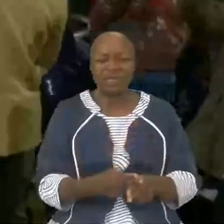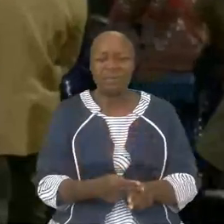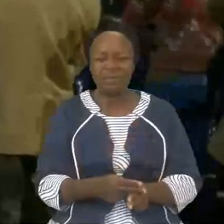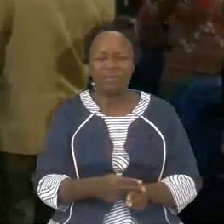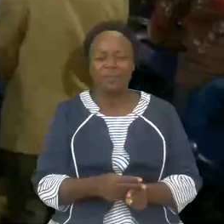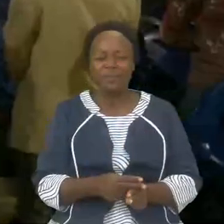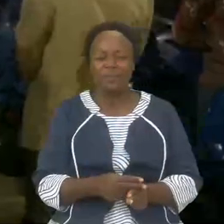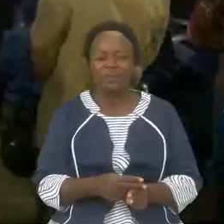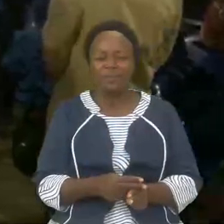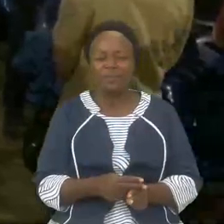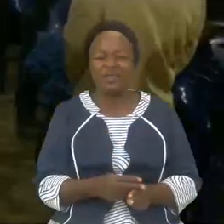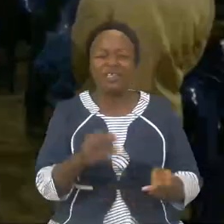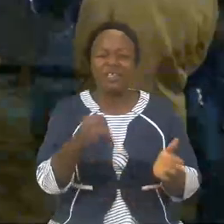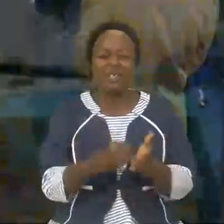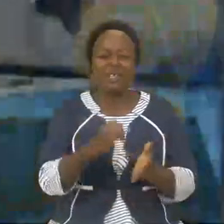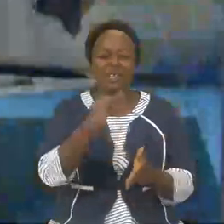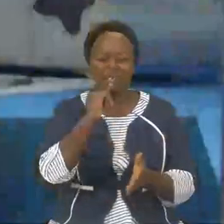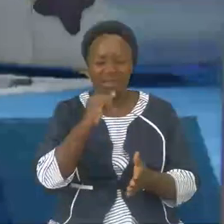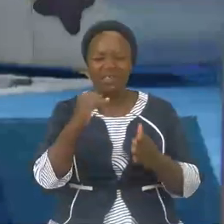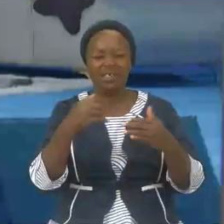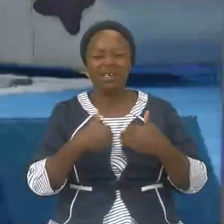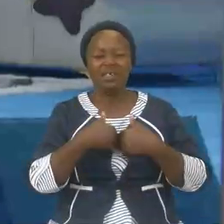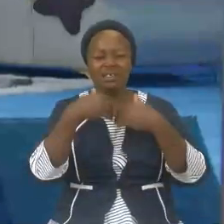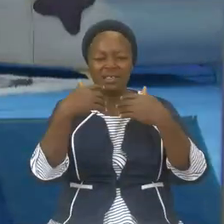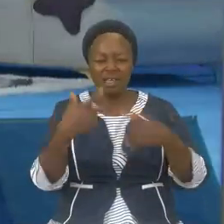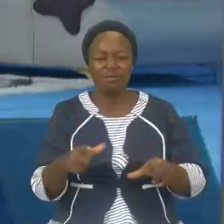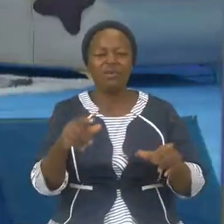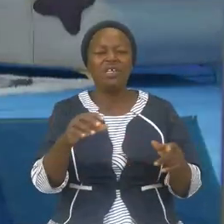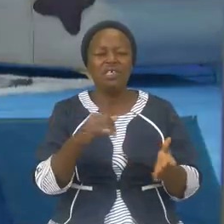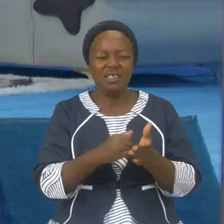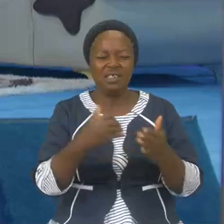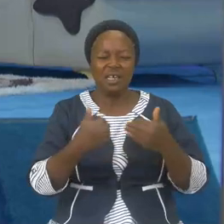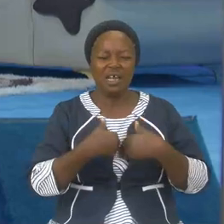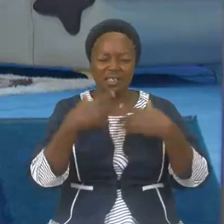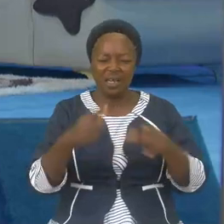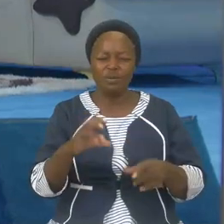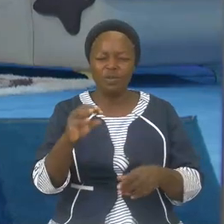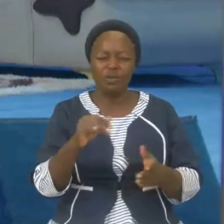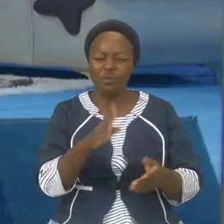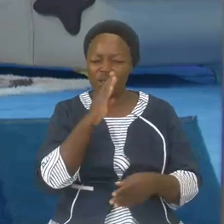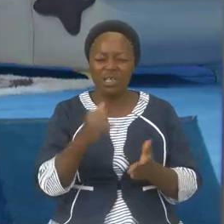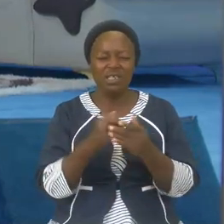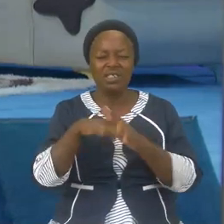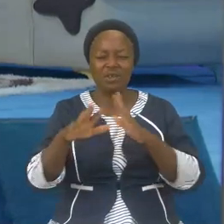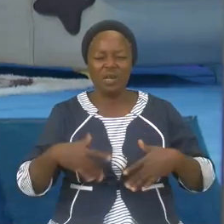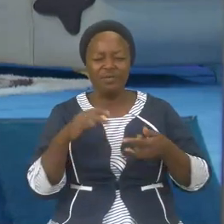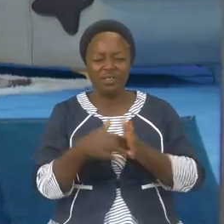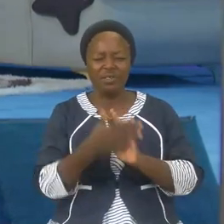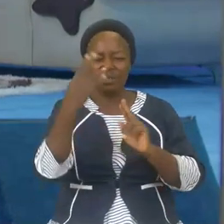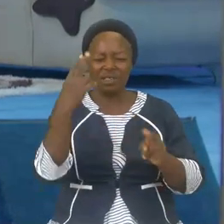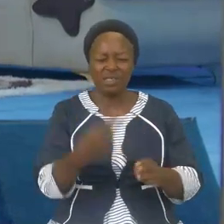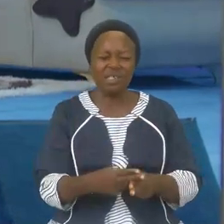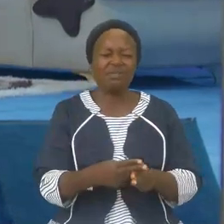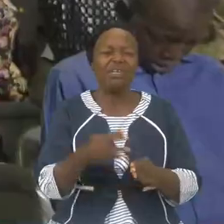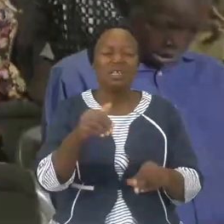Jésus-Christ. C'est accompli. Ainsi soit-il dans votre vie. Au